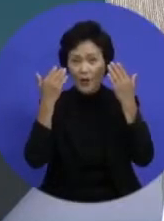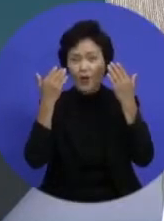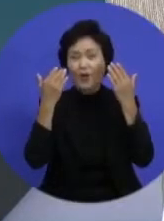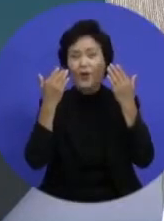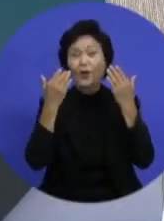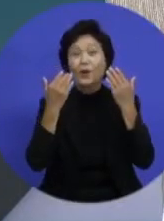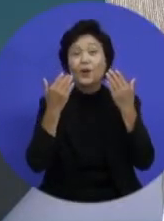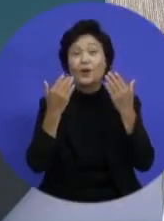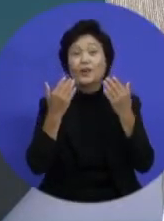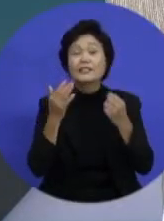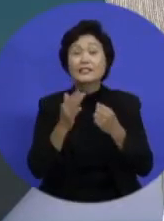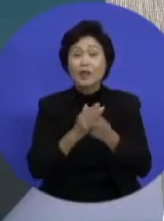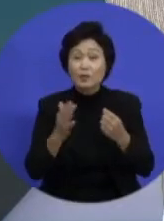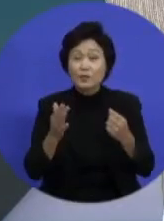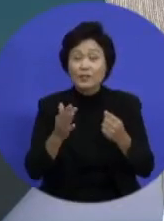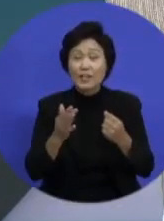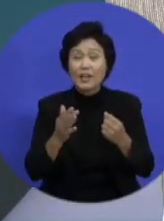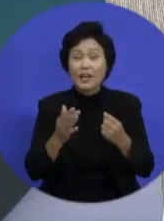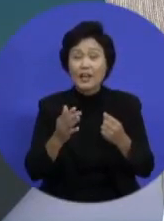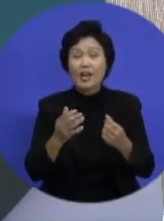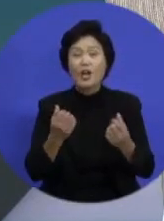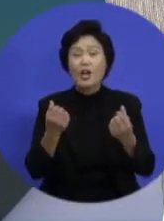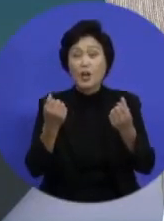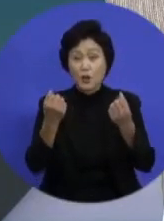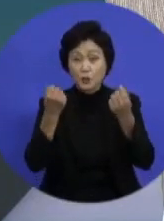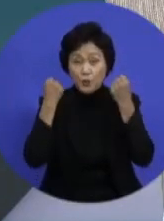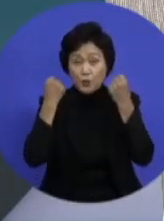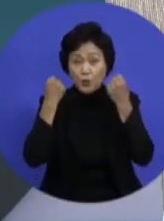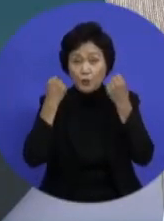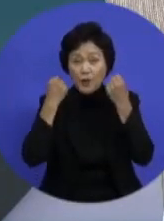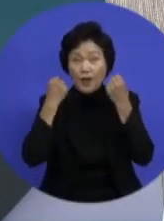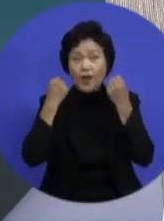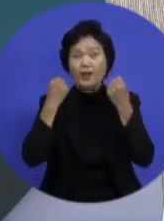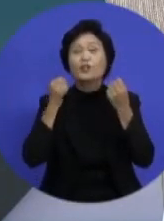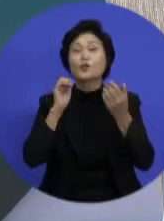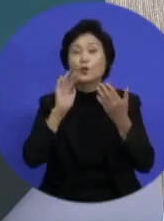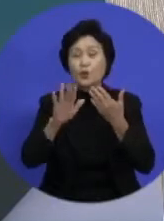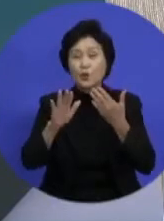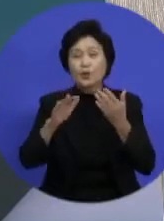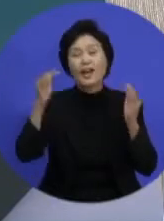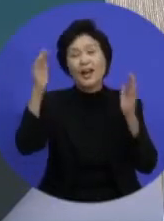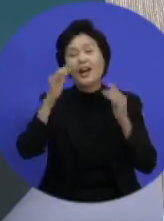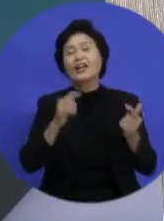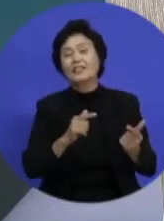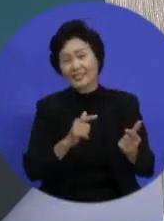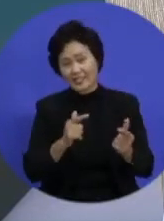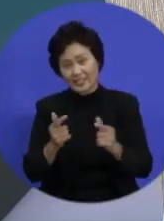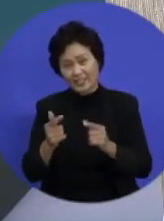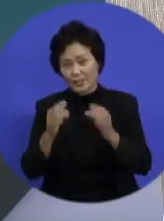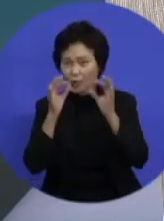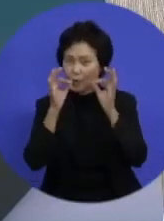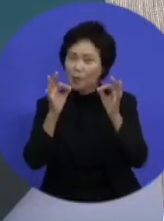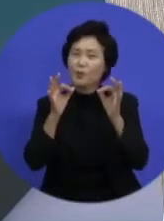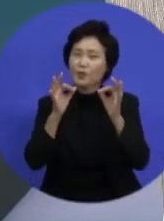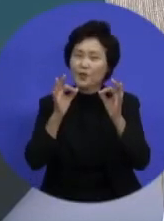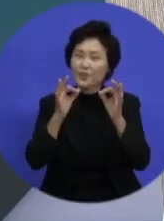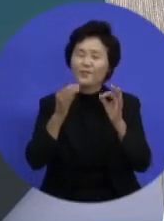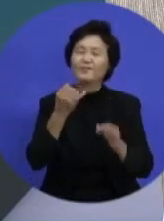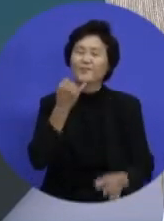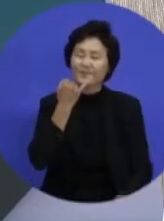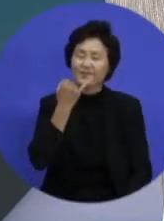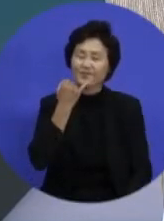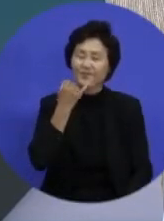근데 그 친구들이 아 여기서 완성해서 나가는 건 아니더라도 좋은 밭을 일구어서는 나가는구나라는 그런